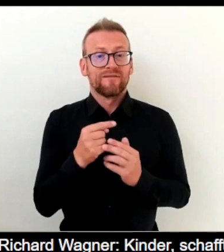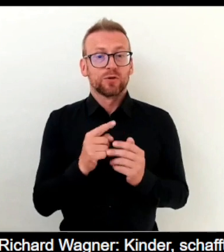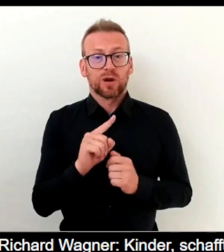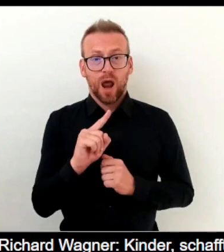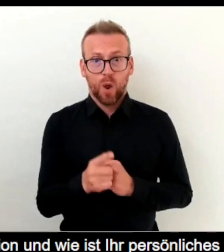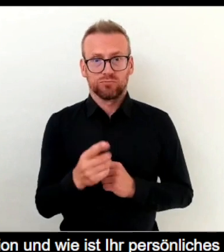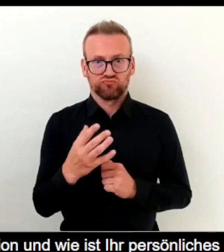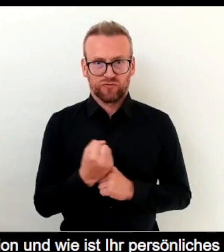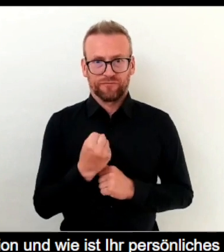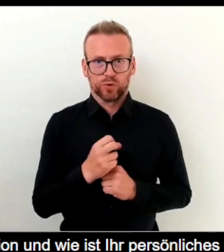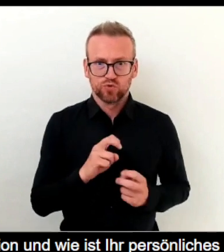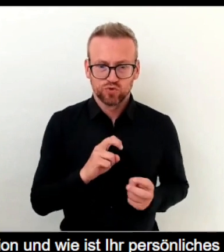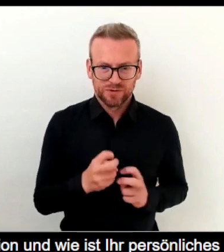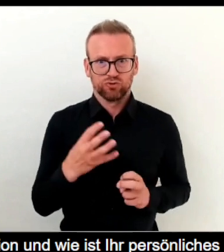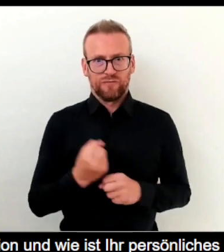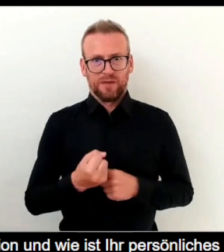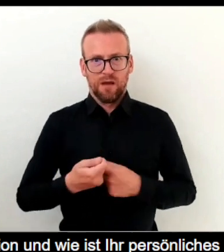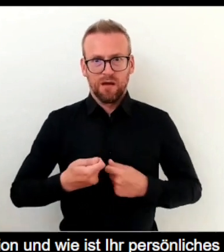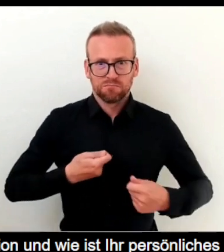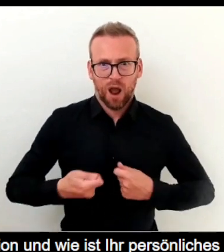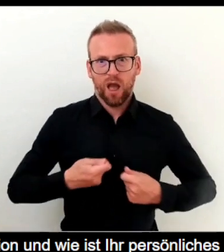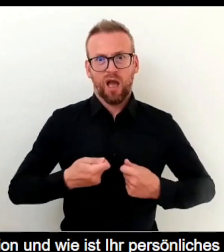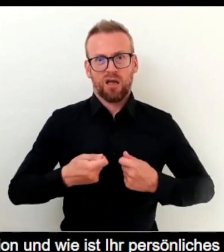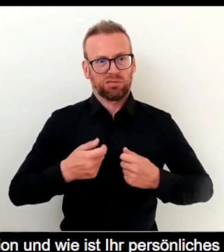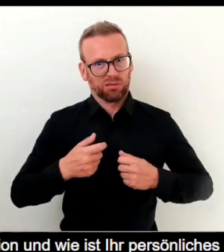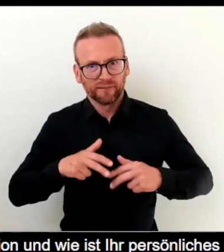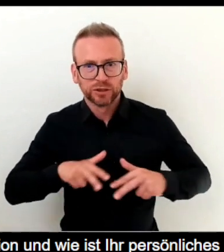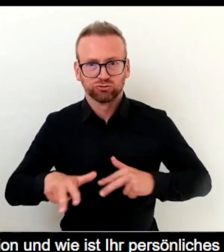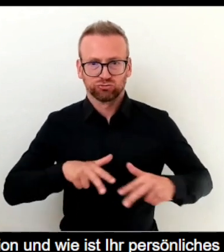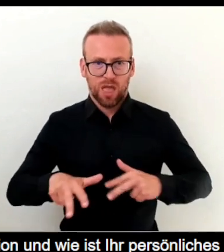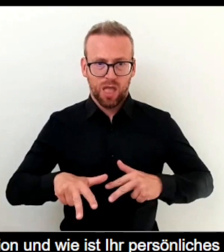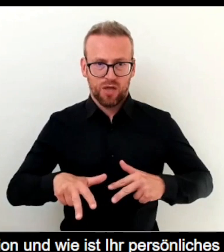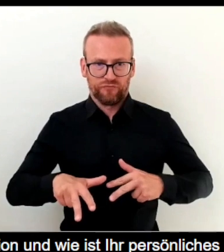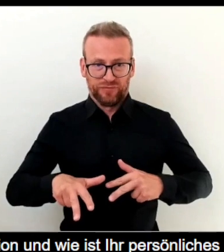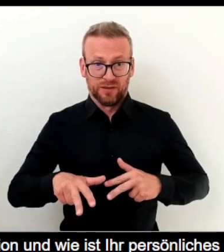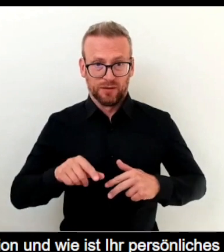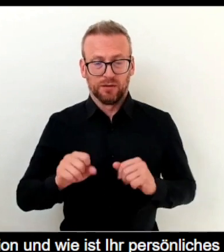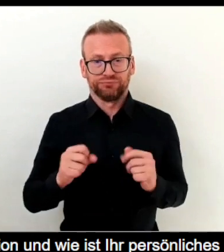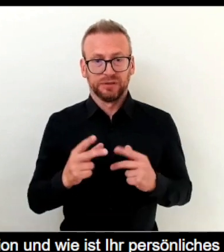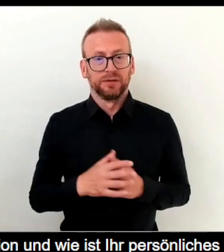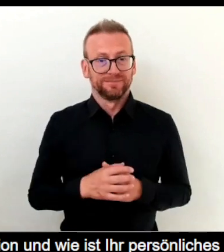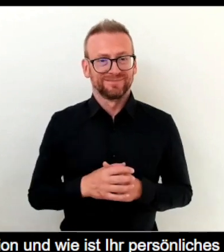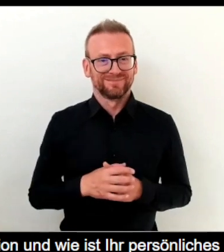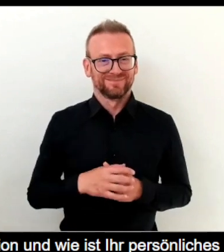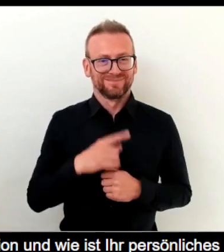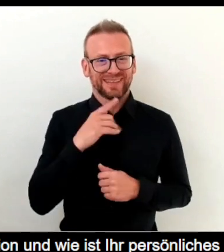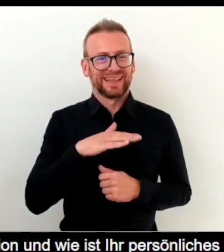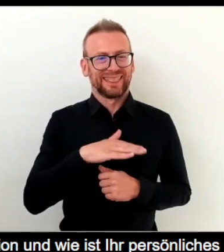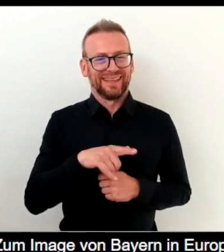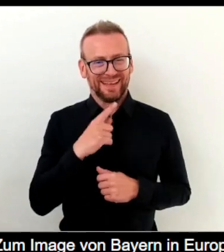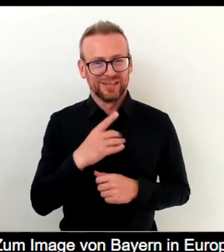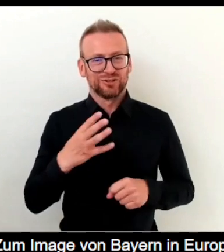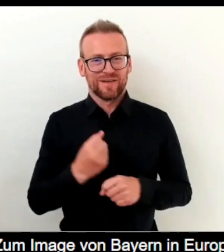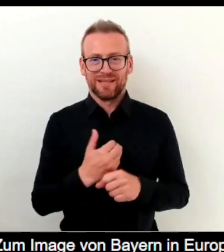dass die Welt sich weiter verändert, wenn wir unsere Werte und unsere Traditionen erhalten wollen, dann müssen wir gerade mit